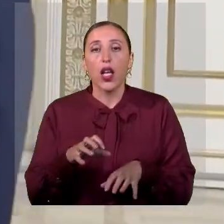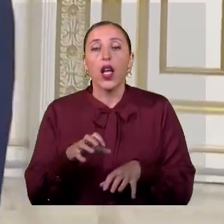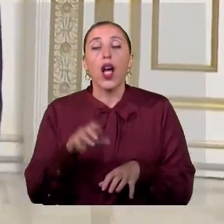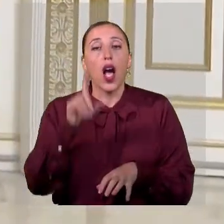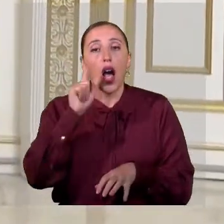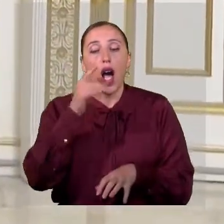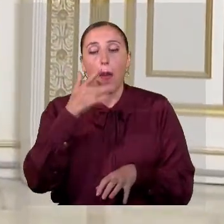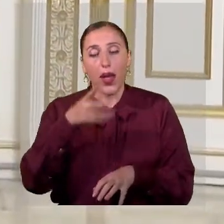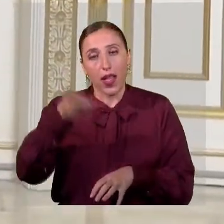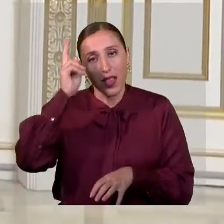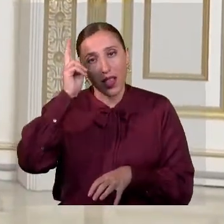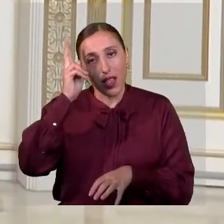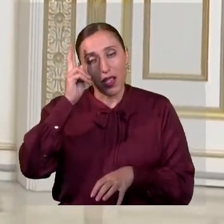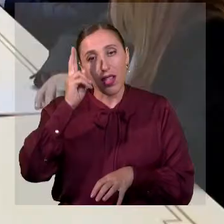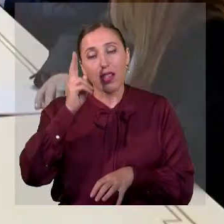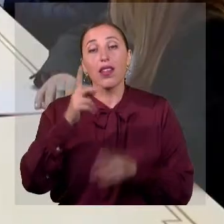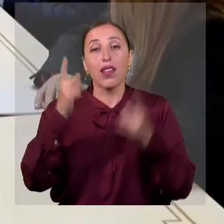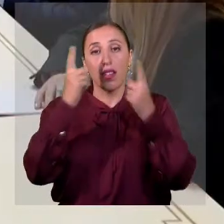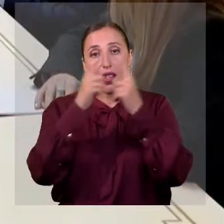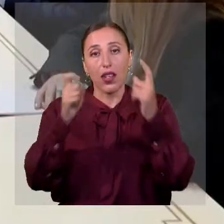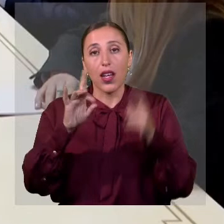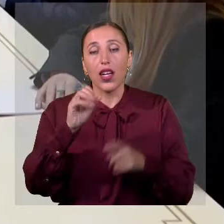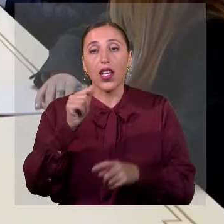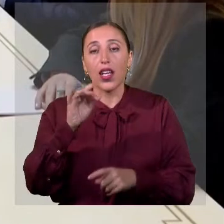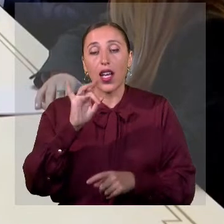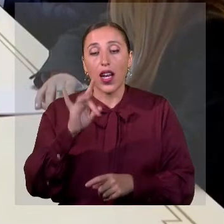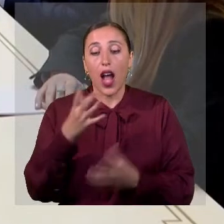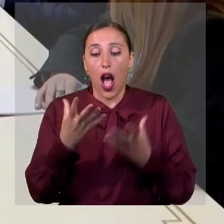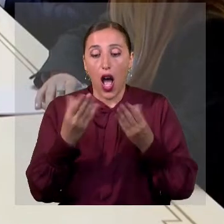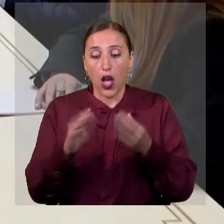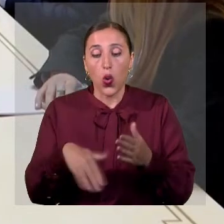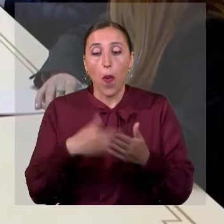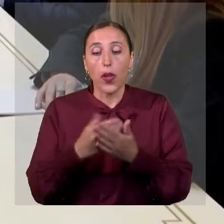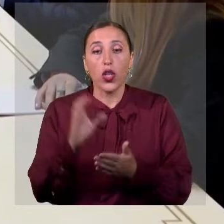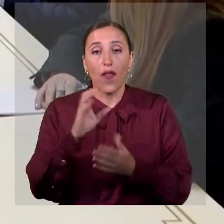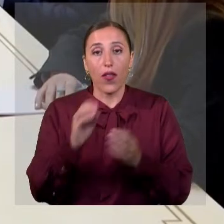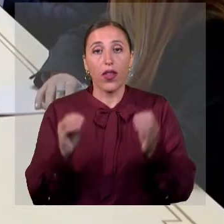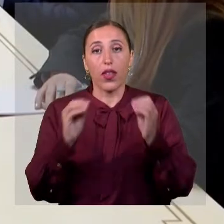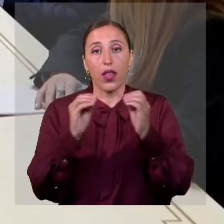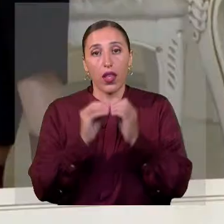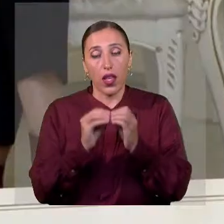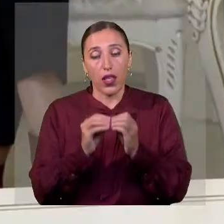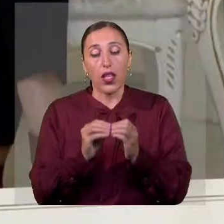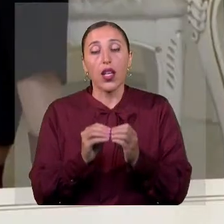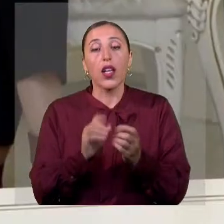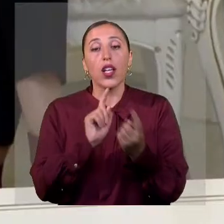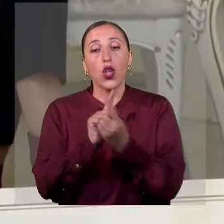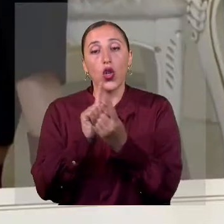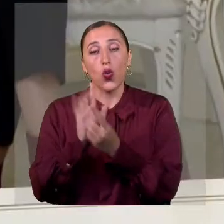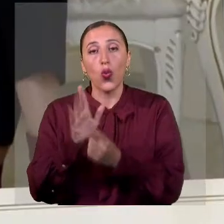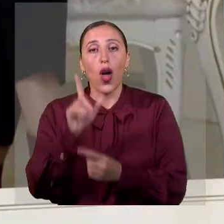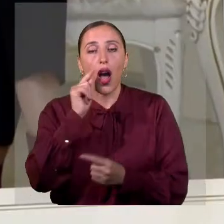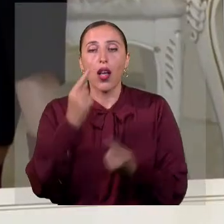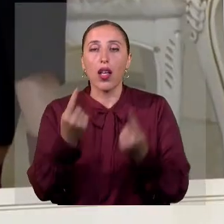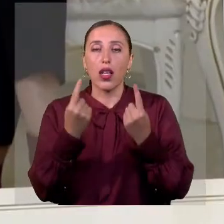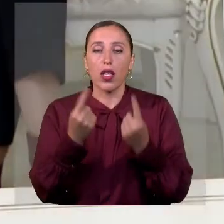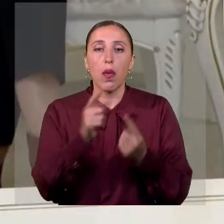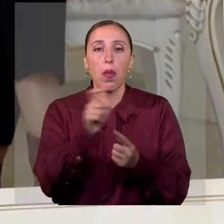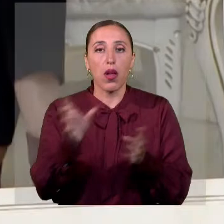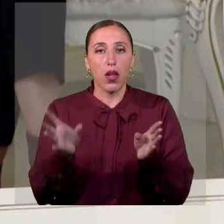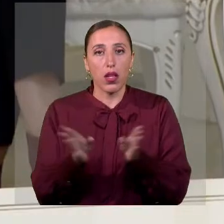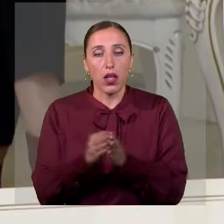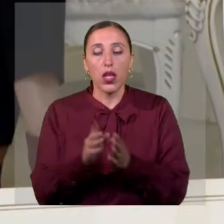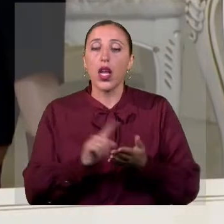դեսպանատունը տեղեկացրեց, որ Ռիքերն այսօրվանից մինչև սեպտեմբերի 10-ը կհանդիպի հայաստանյան պաշտոնյաների հետ քննարկելու մեջբերեմ